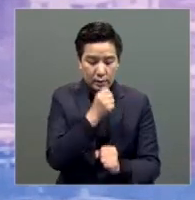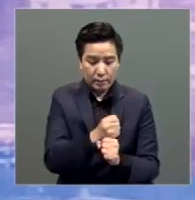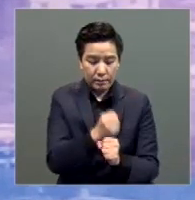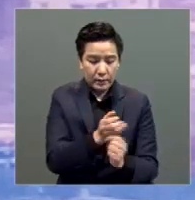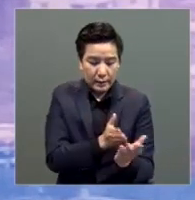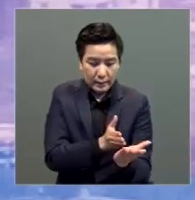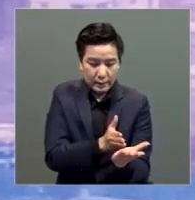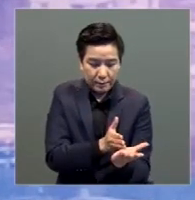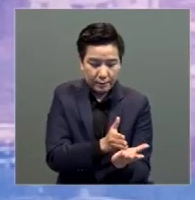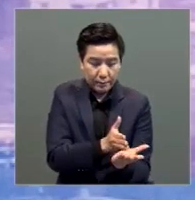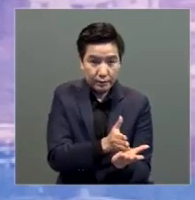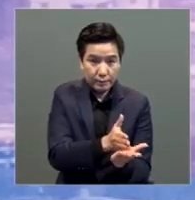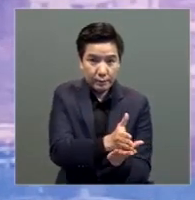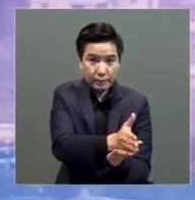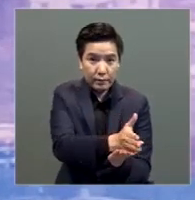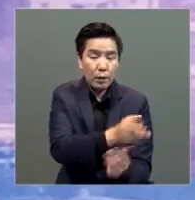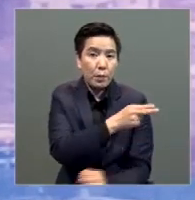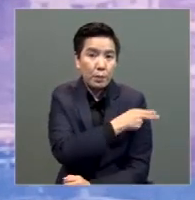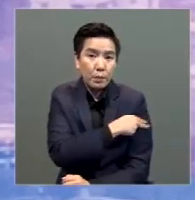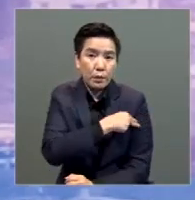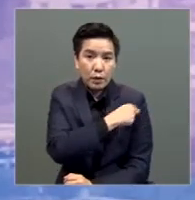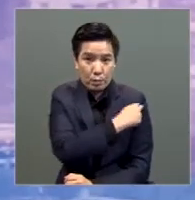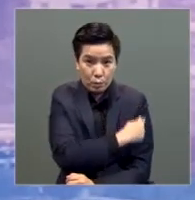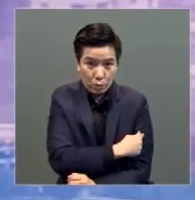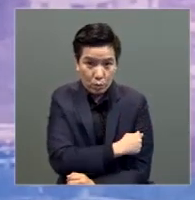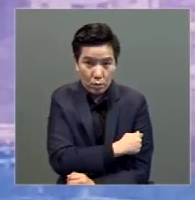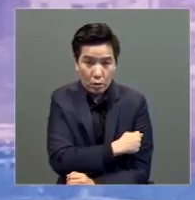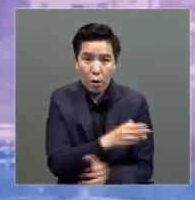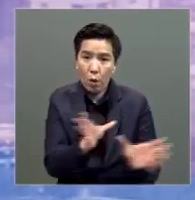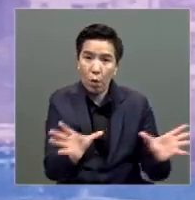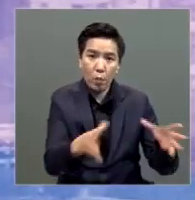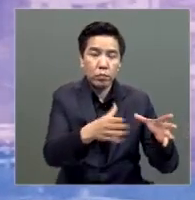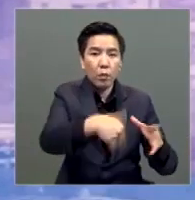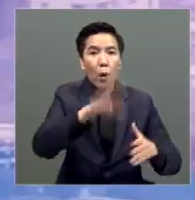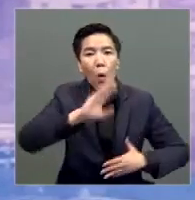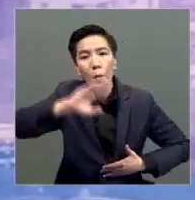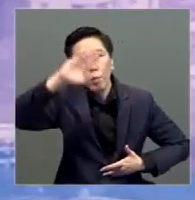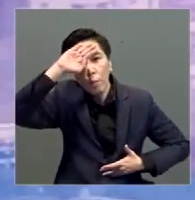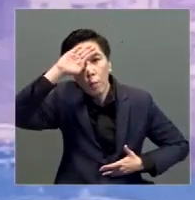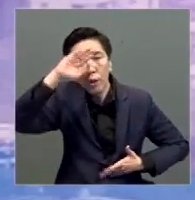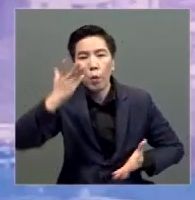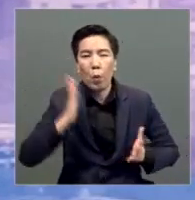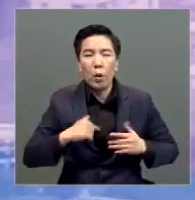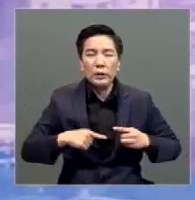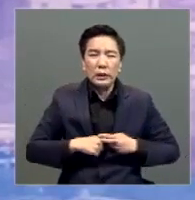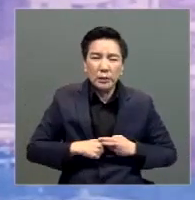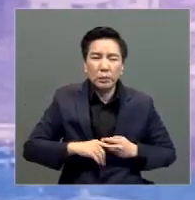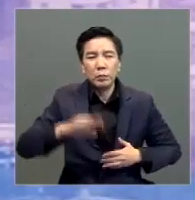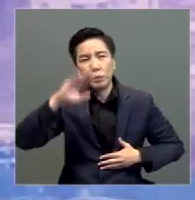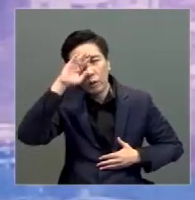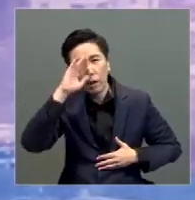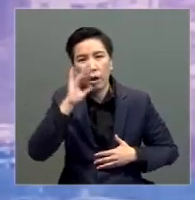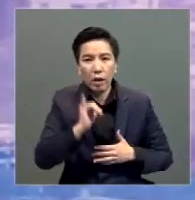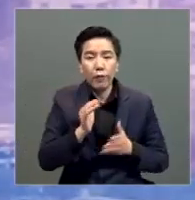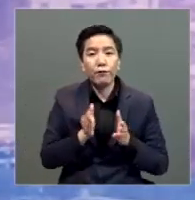ติหน้าที่ด้านการแพทย์คำนี้หมายถึงคนไข้คนเจ็บคนป่วย